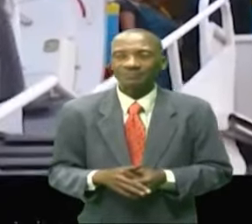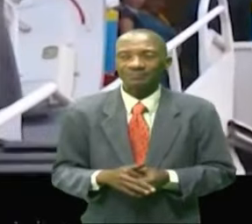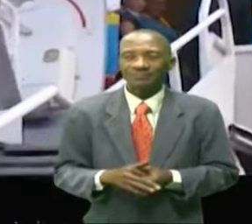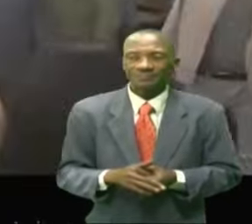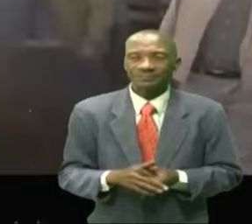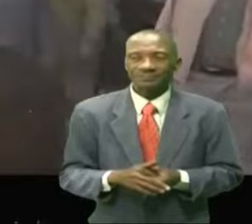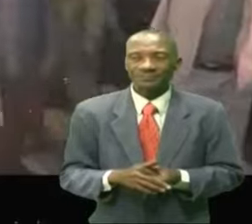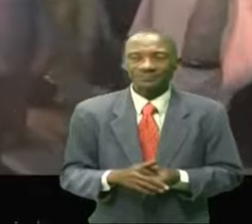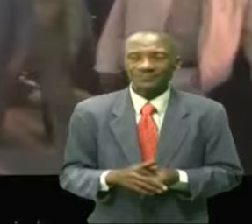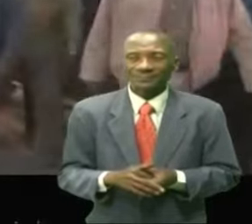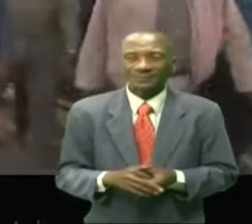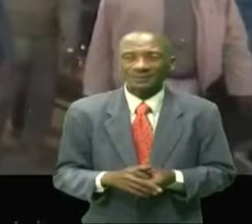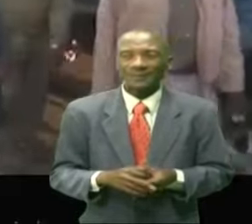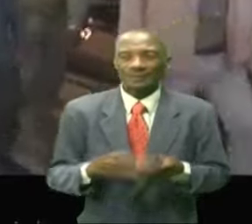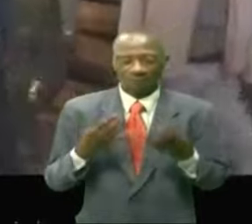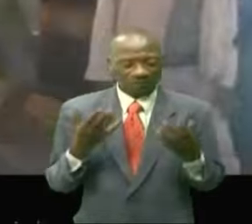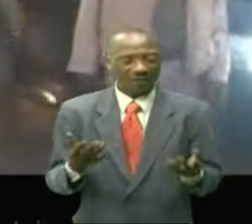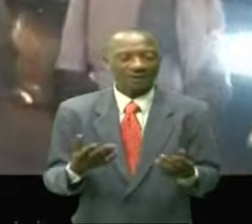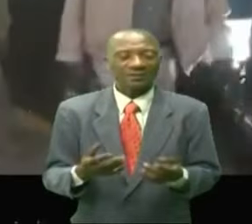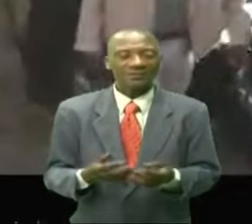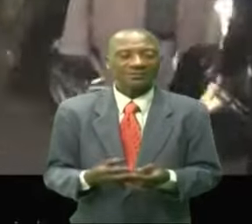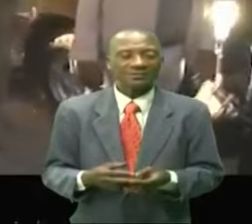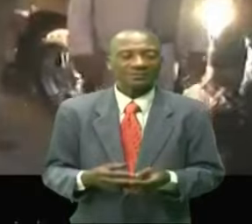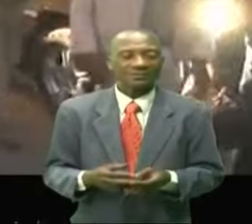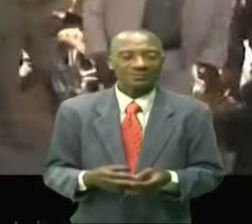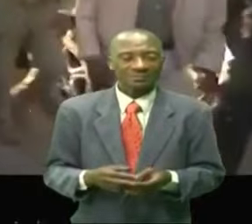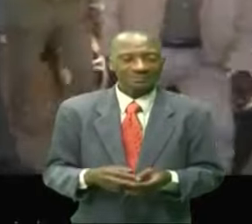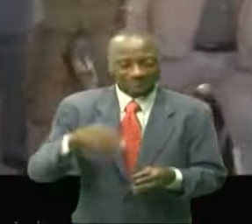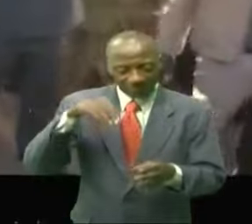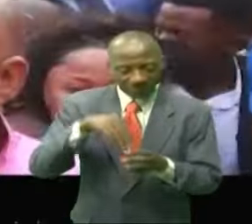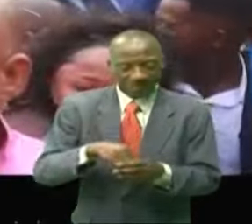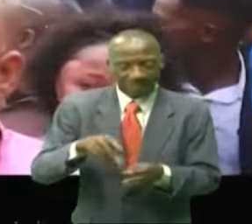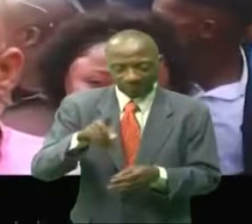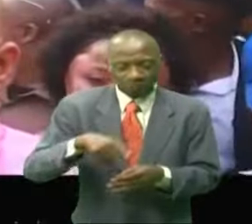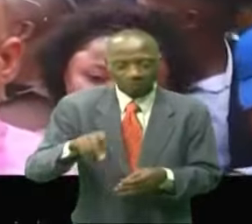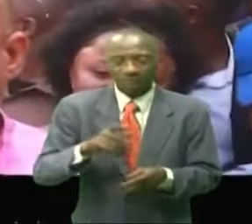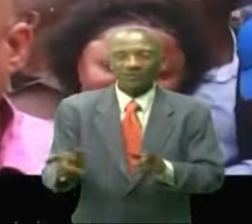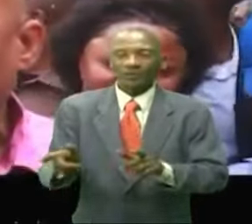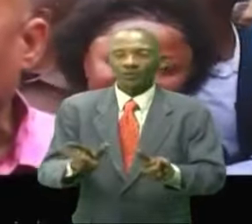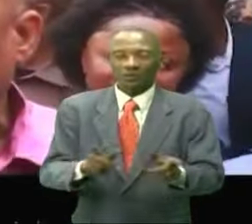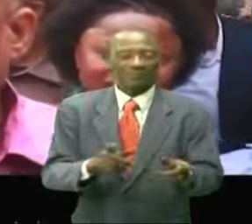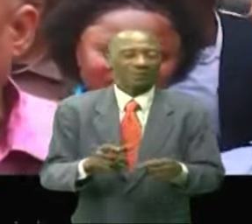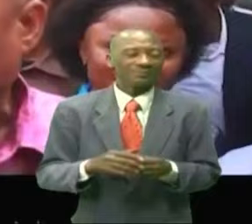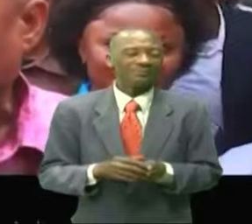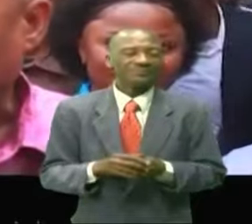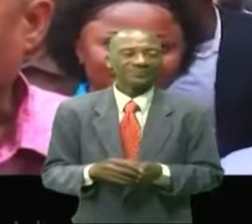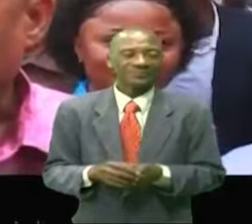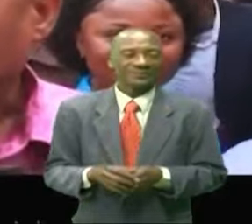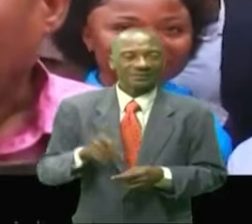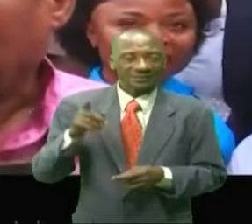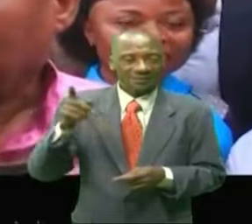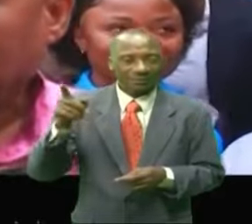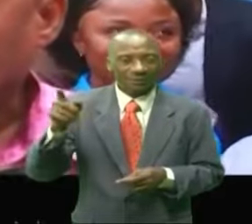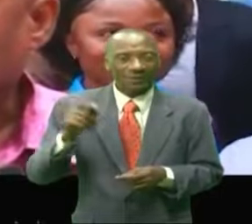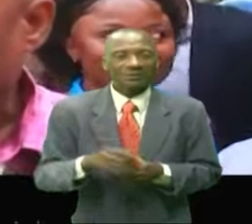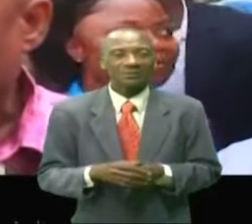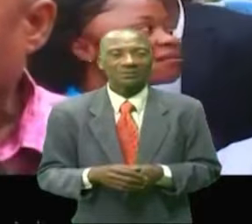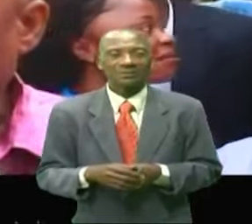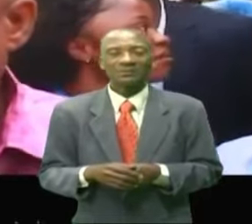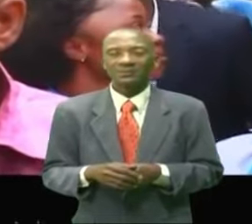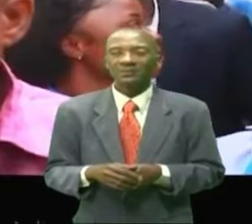Félix-Antoine Tshisekedi, dans les provinces de l'ex-Katanga, a été une réussite totale, a reconnu Louis